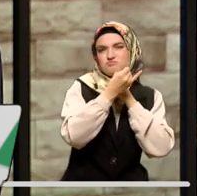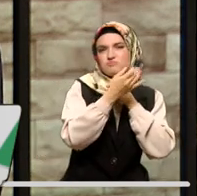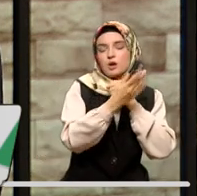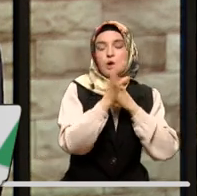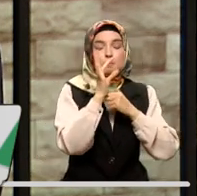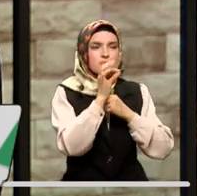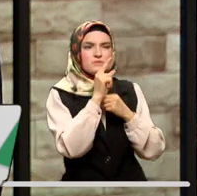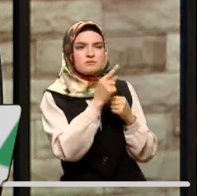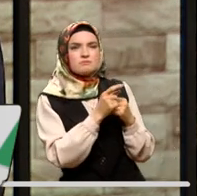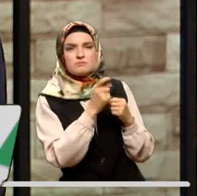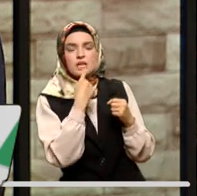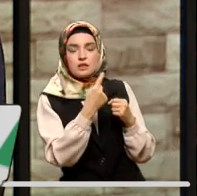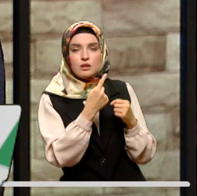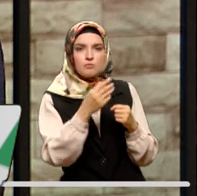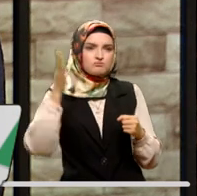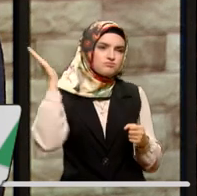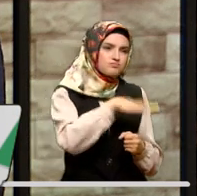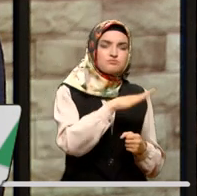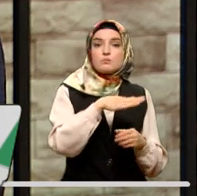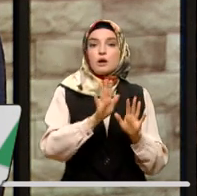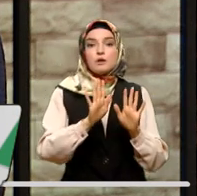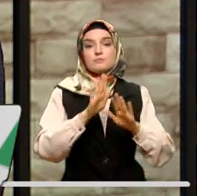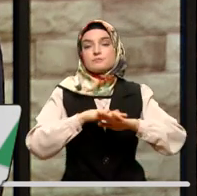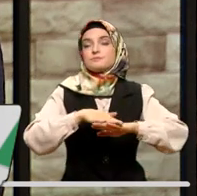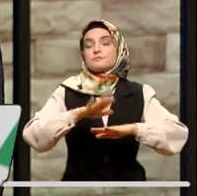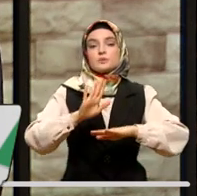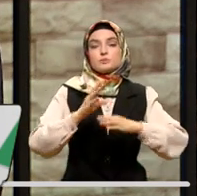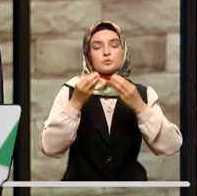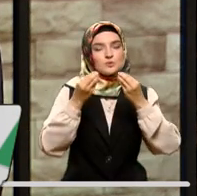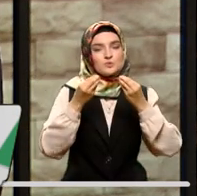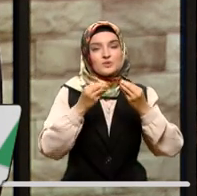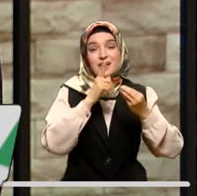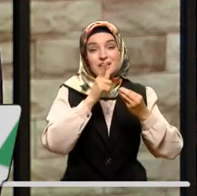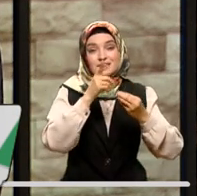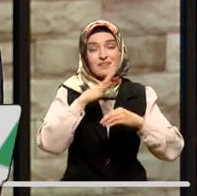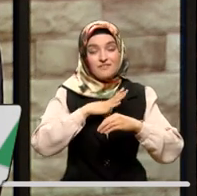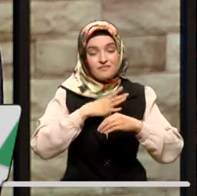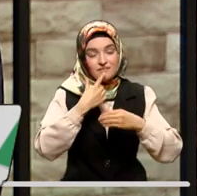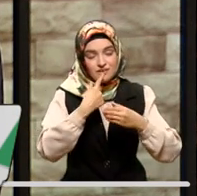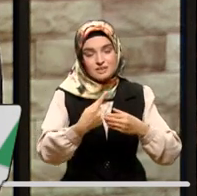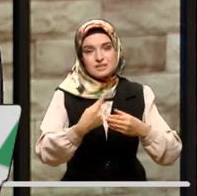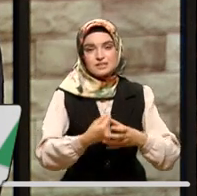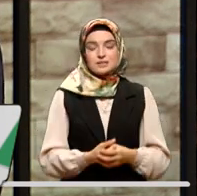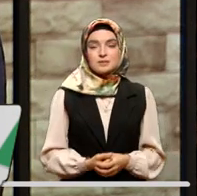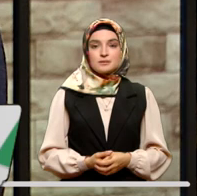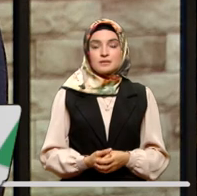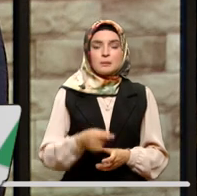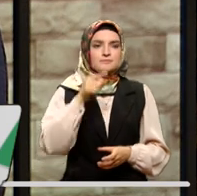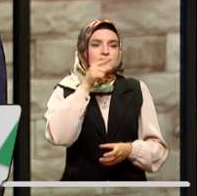kimsin de ezanla dalga geçiyorsun diye bir şaplak yapmamış ya. Yani. Yani ne kadar güzel sesin var demiş. Nasıl? Yani biz